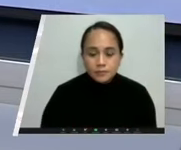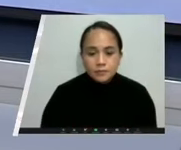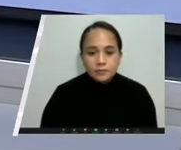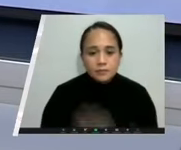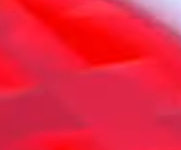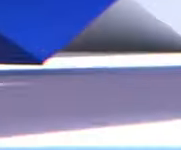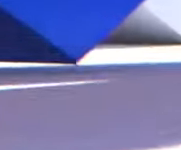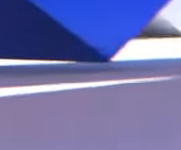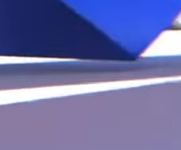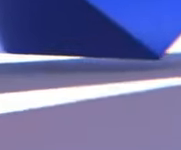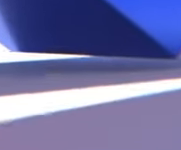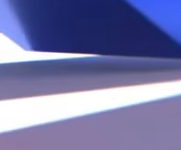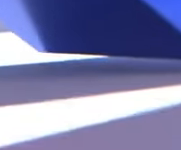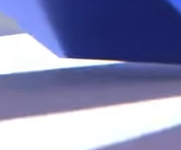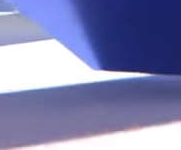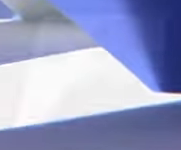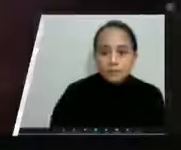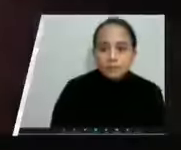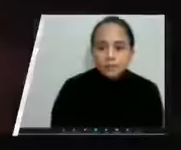darl